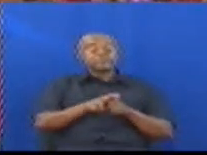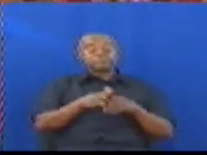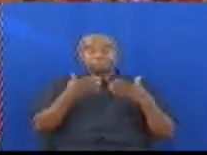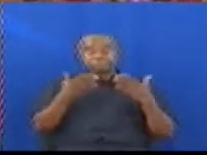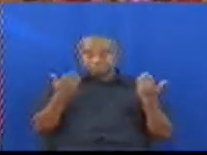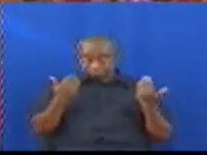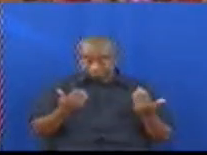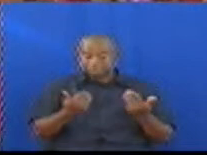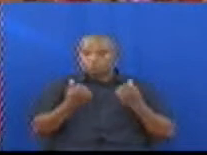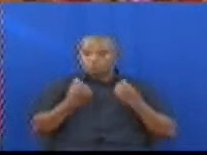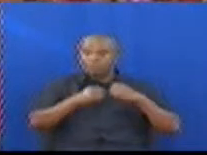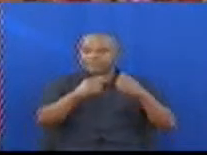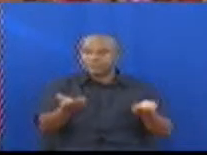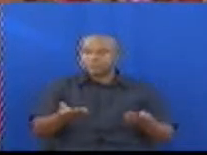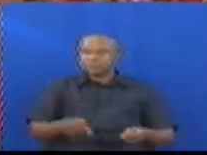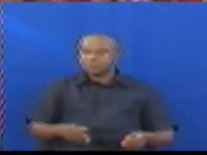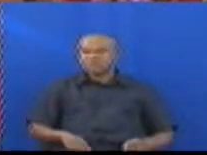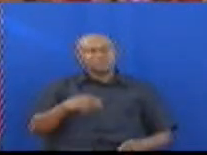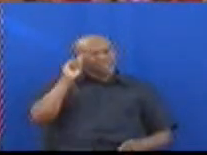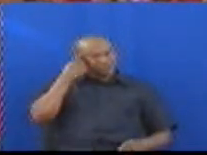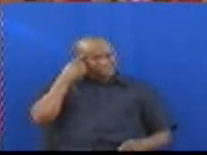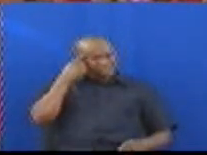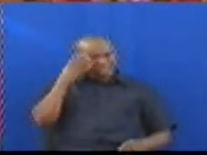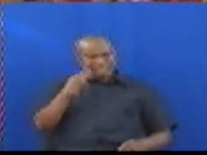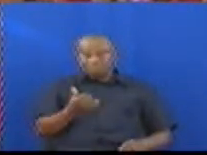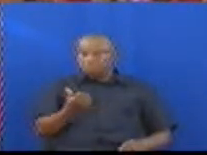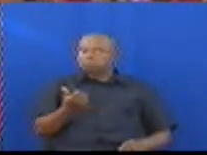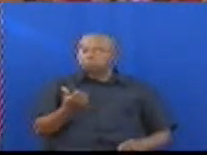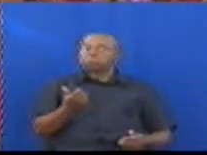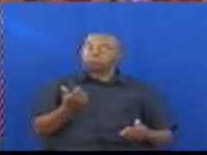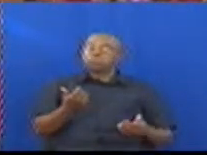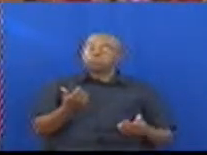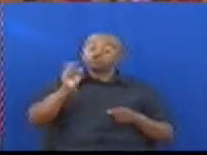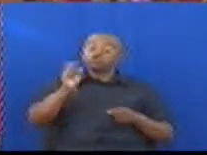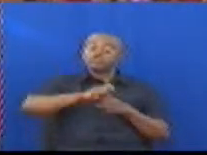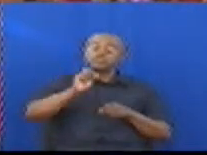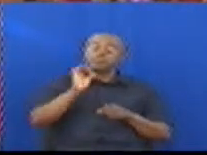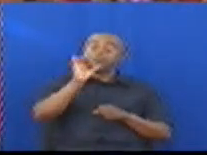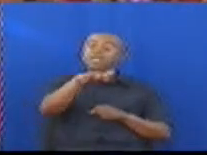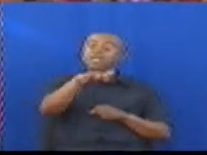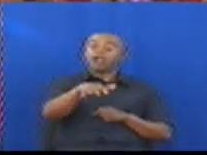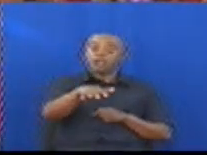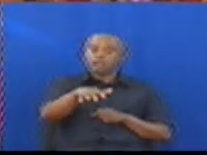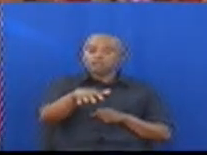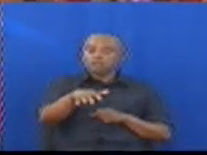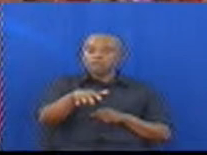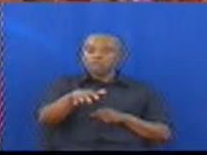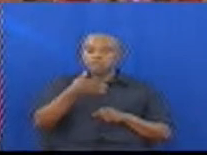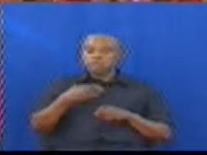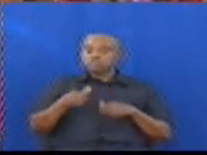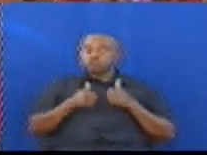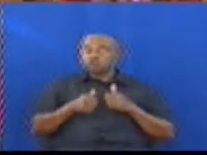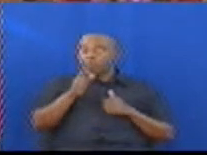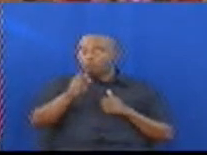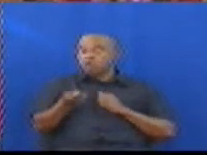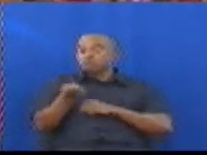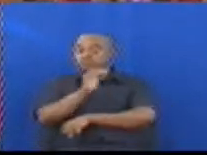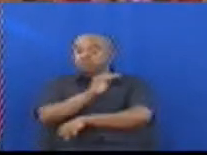miaka, au pengine kuwa na taratibu za kutosha, kwa sababu tunaogopa watu wasije kaweka mjomba na